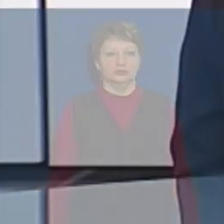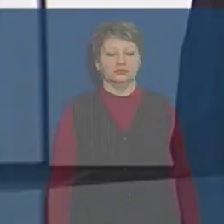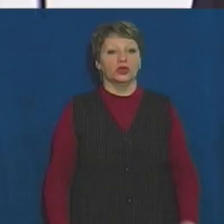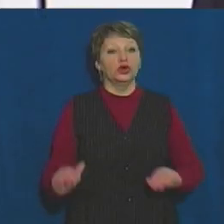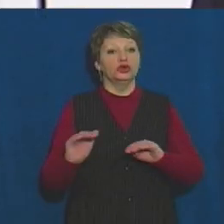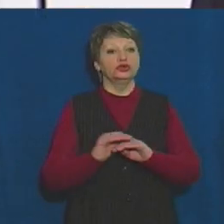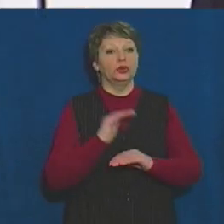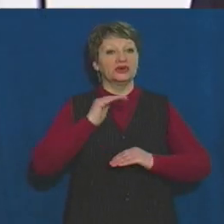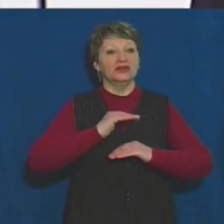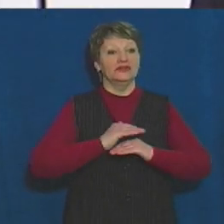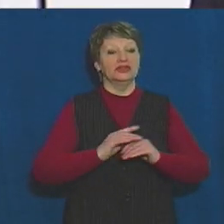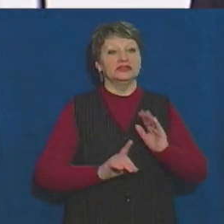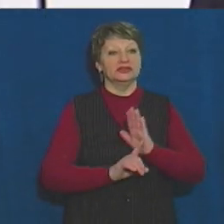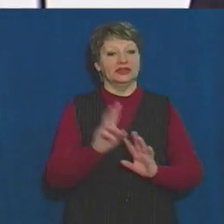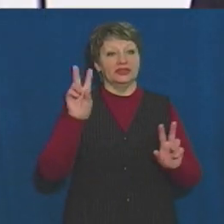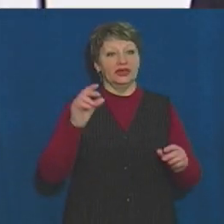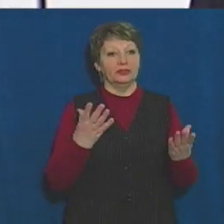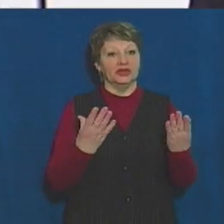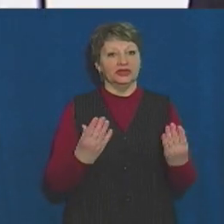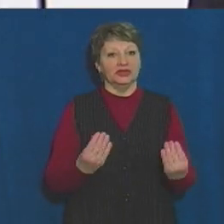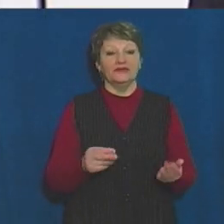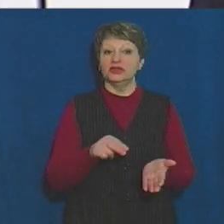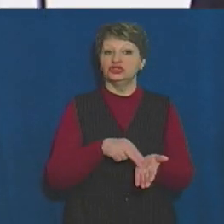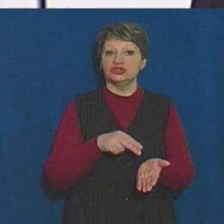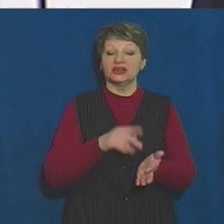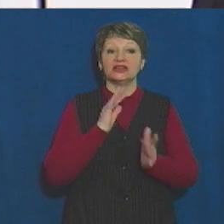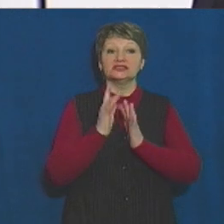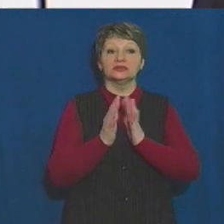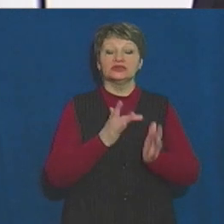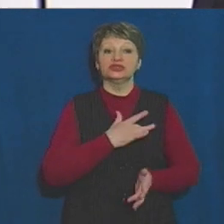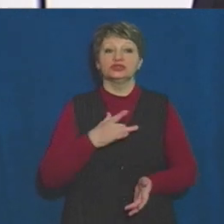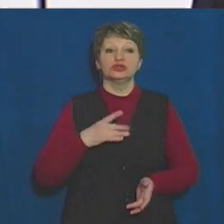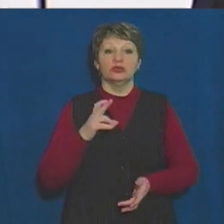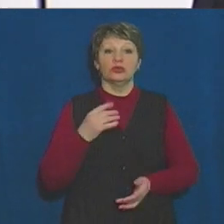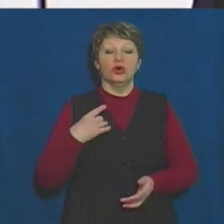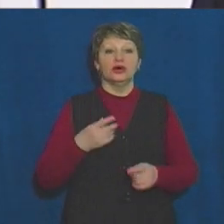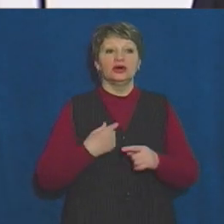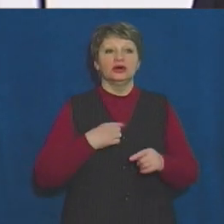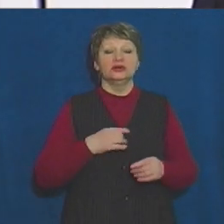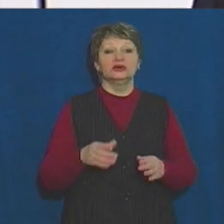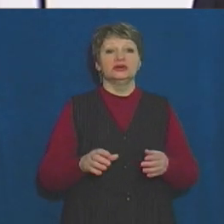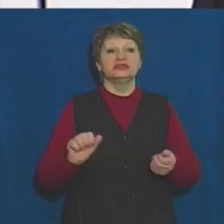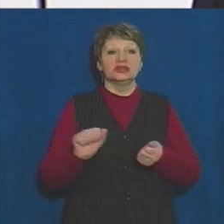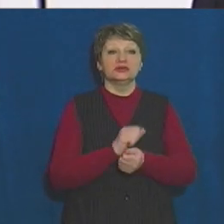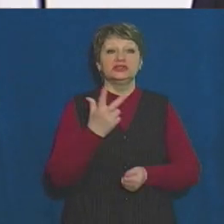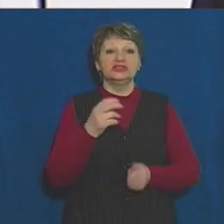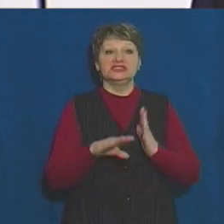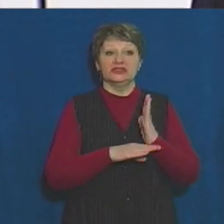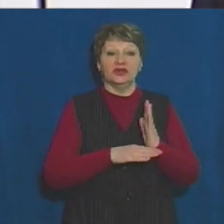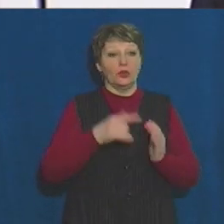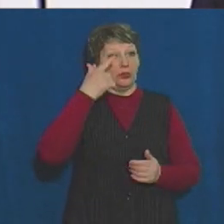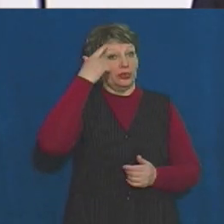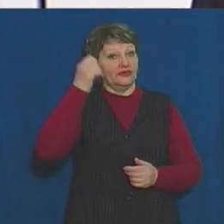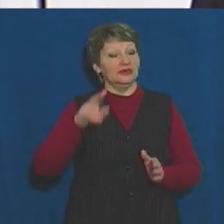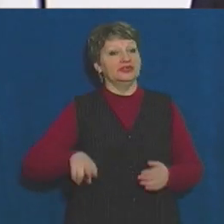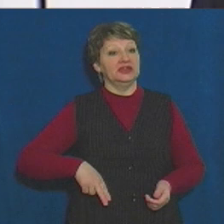Доброго вечора. В ефірі програма «Тема дня». У Черкаському парку «Сосновий бір» загинули понад 300 дерев. Про це повідомляють у дирекції